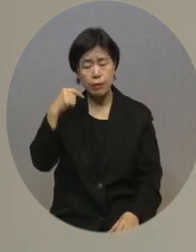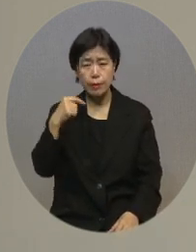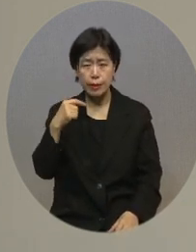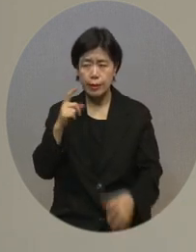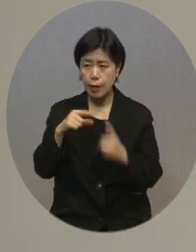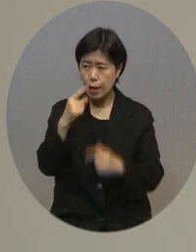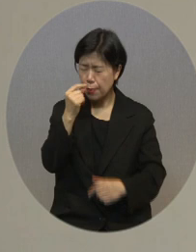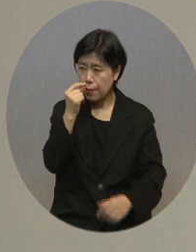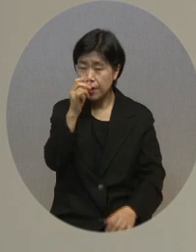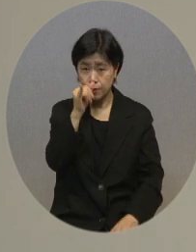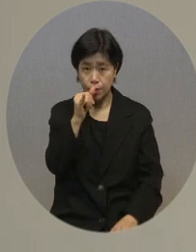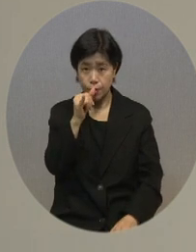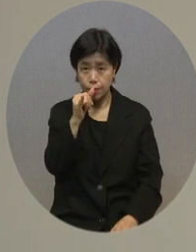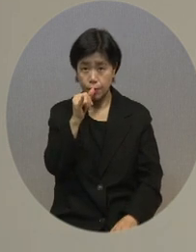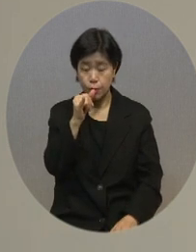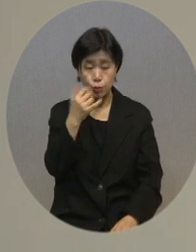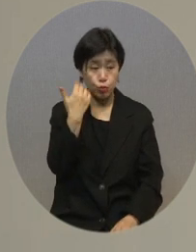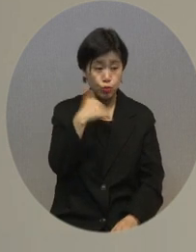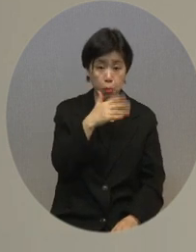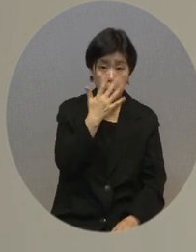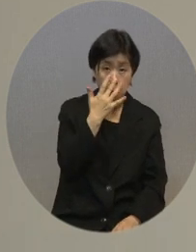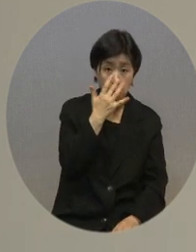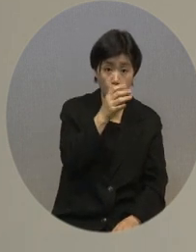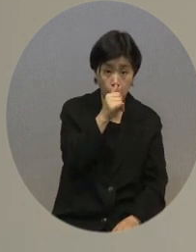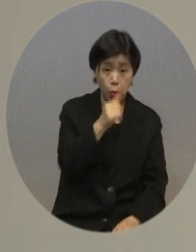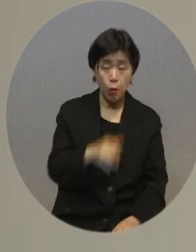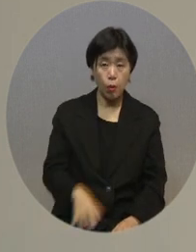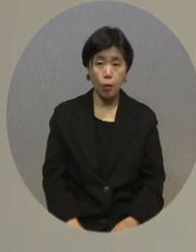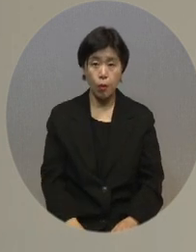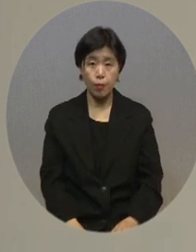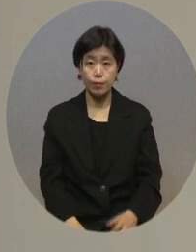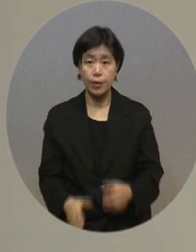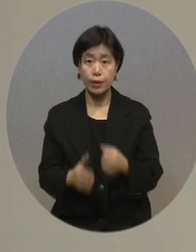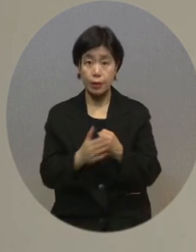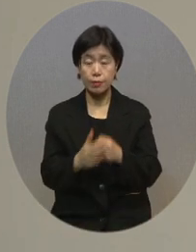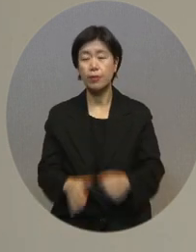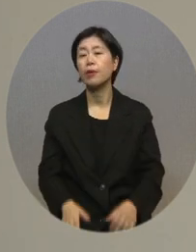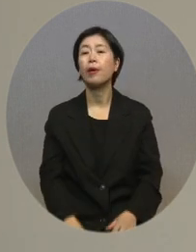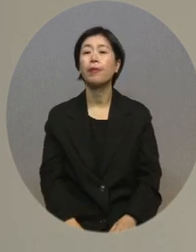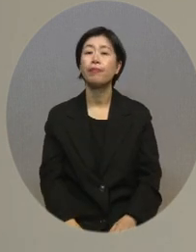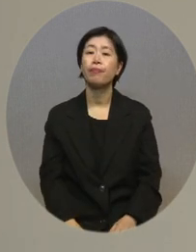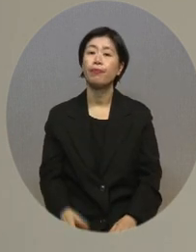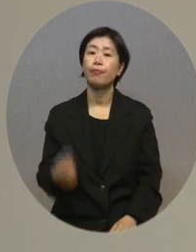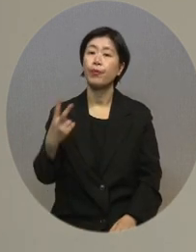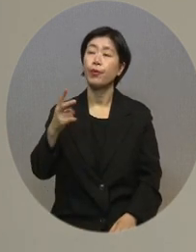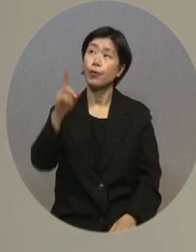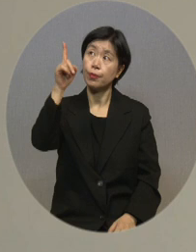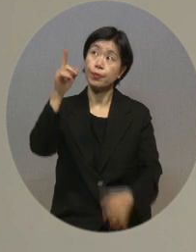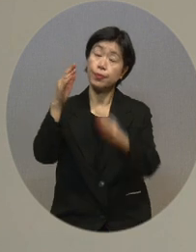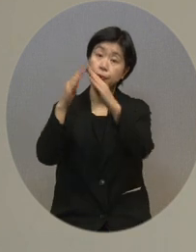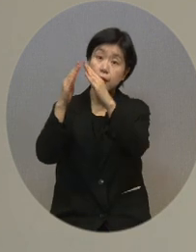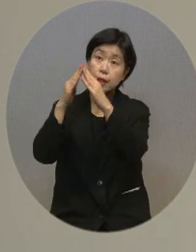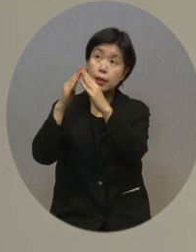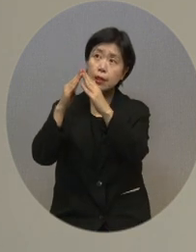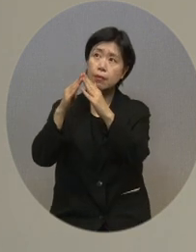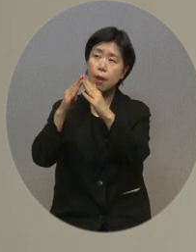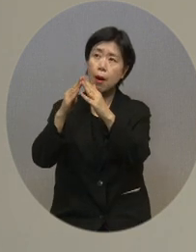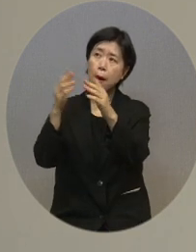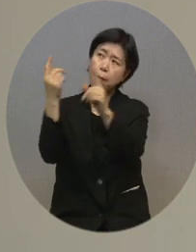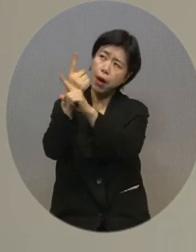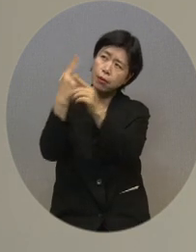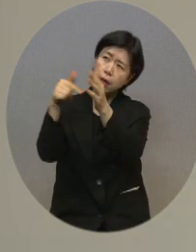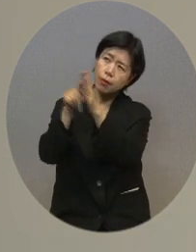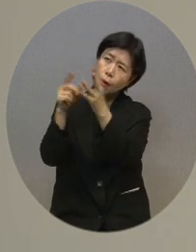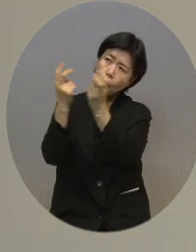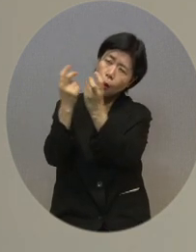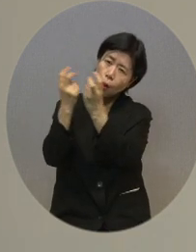이제 그럴 때 그분을 또 설득하는 방법. 또 이제 위에서 어떤 노력을 하고 있는지를 정확히 전달해주면서